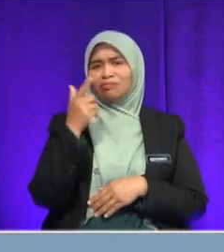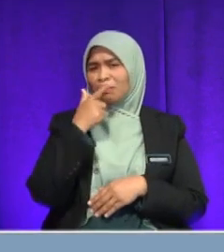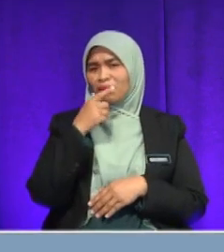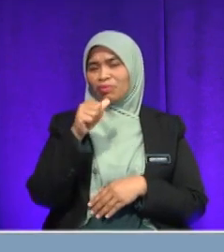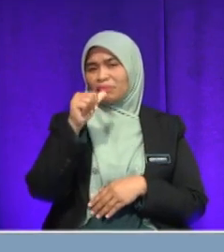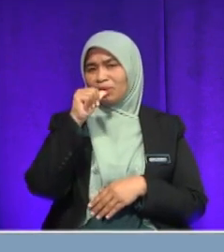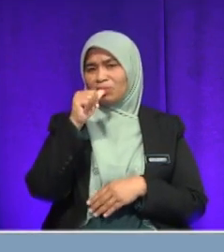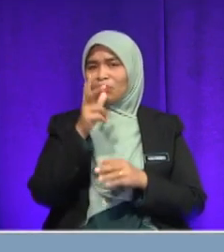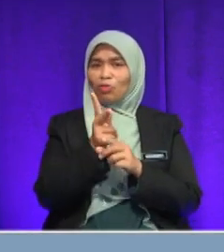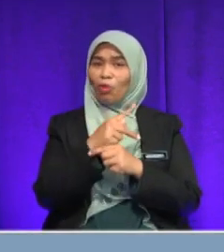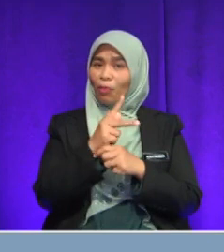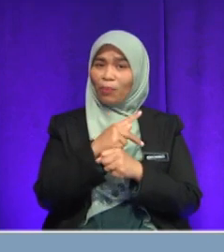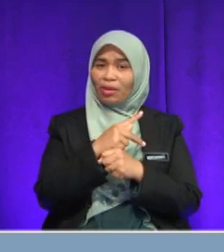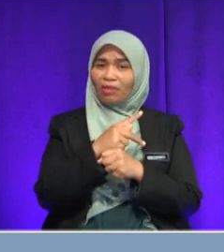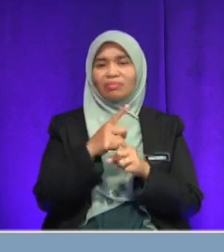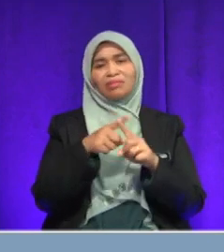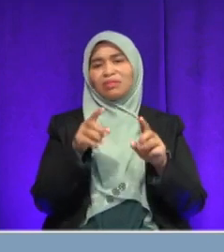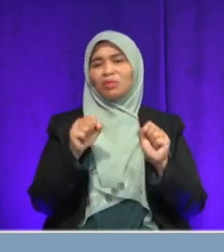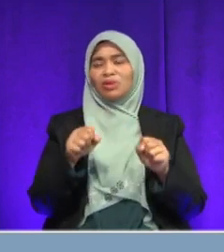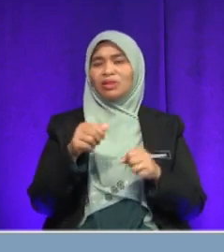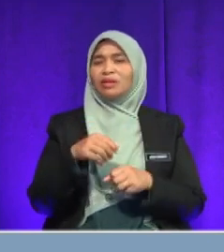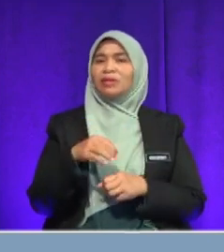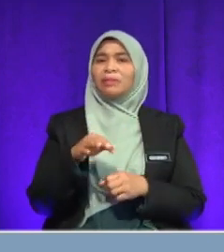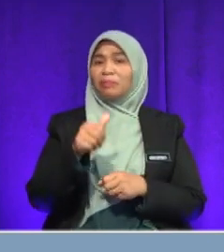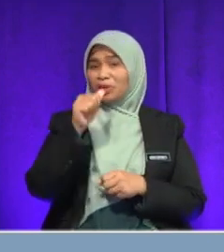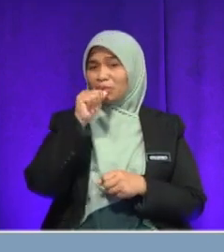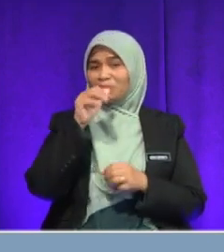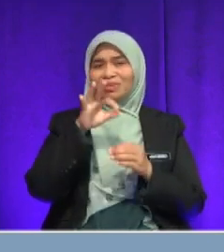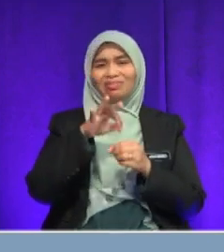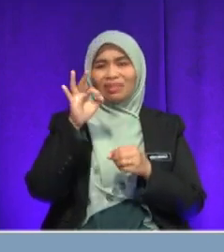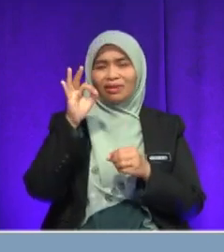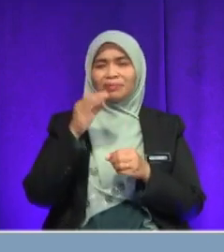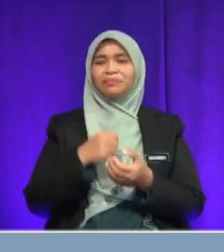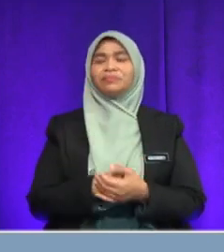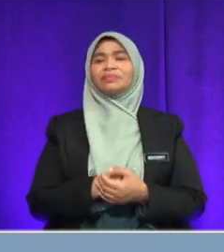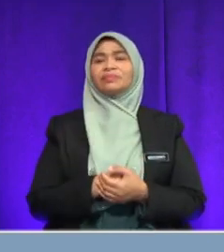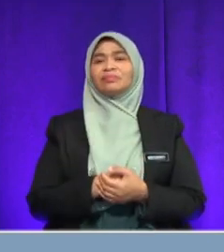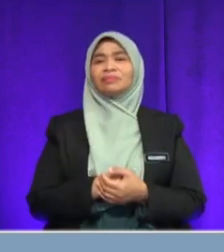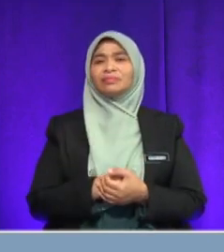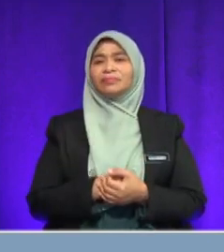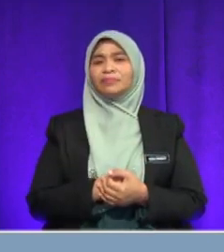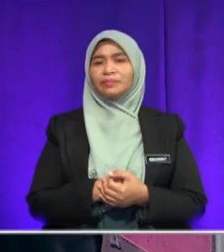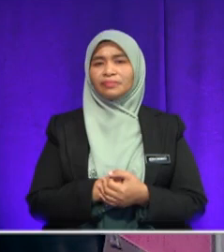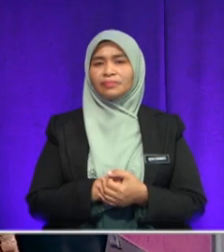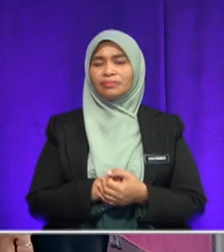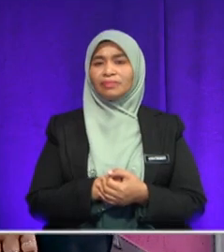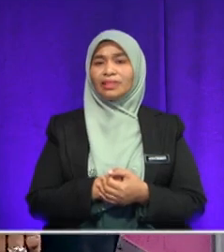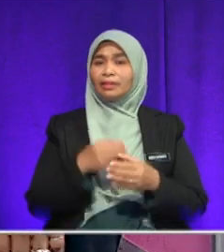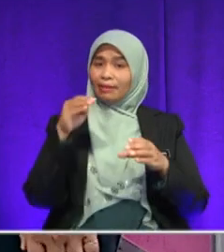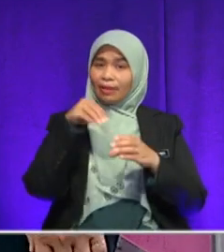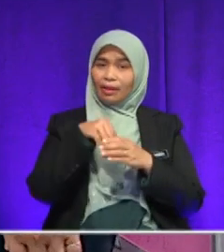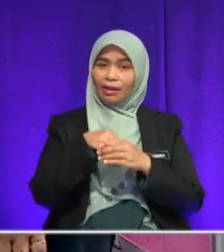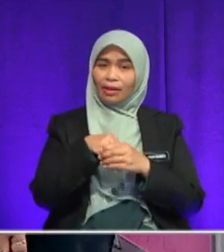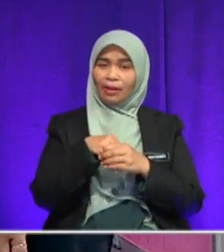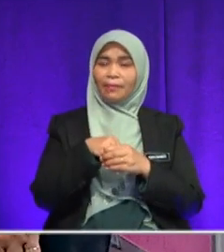sebab hampir sama fungsi dia, dapat kepuasan yang sama ketika kita minum minuman tersebut. Okey, so di dalam kita